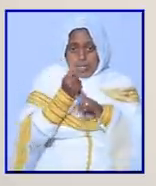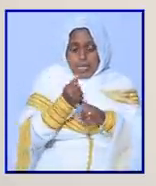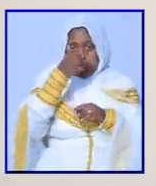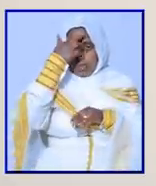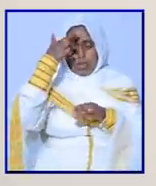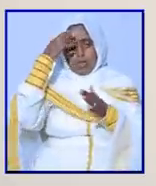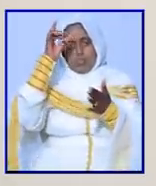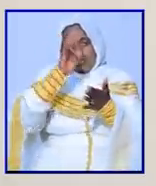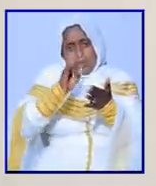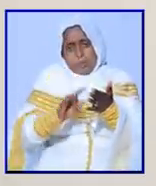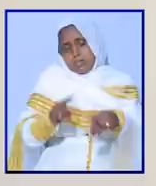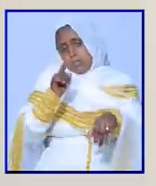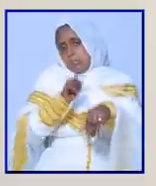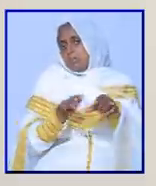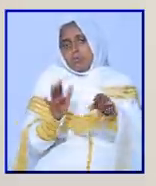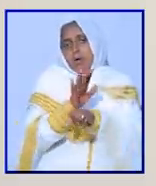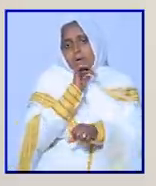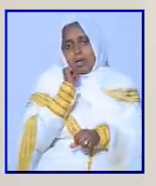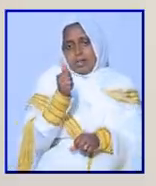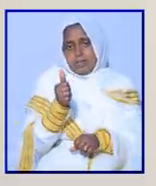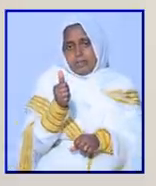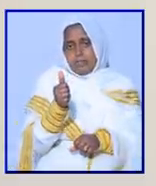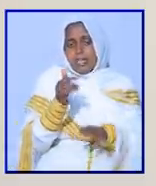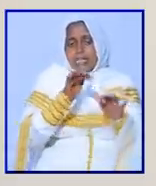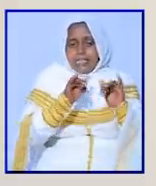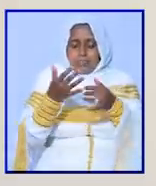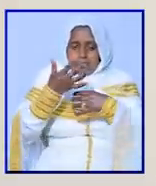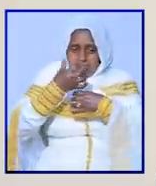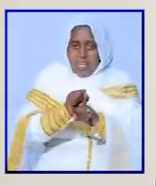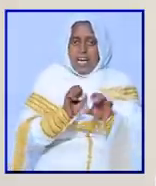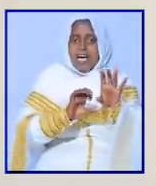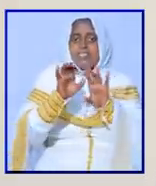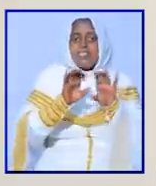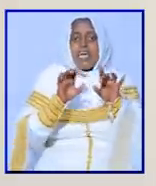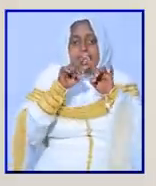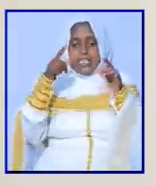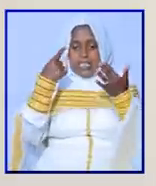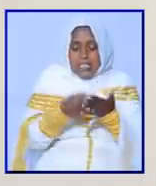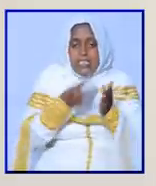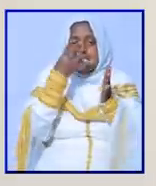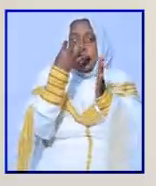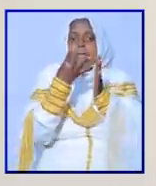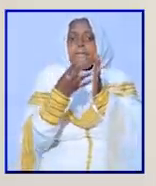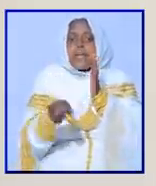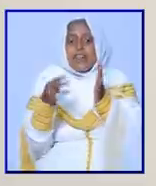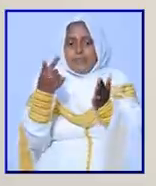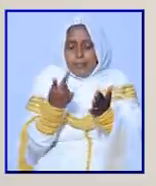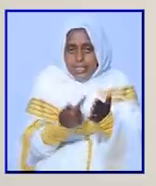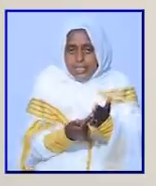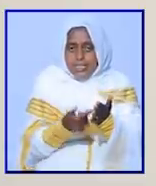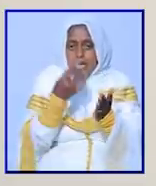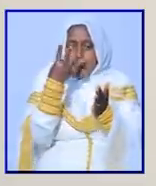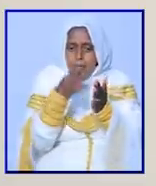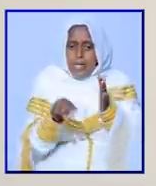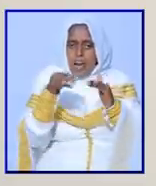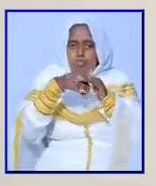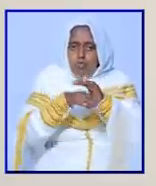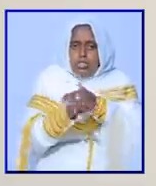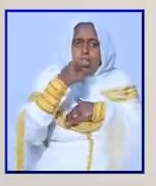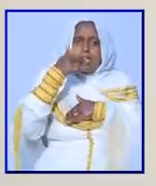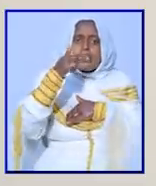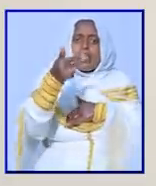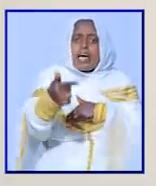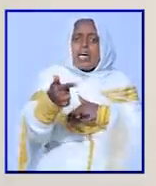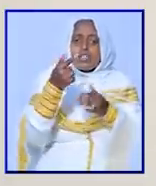ፍሬ ሐሳብ ይዘን ምክንያቶቹን ለመዘርዘር ጊዜው አይበቃንም። እንደው ጥቅልል አድርገን ግን የዚህን ምዕራፍ